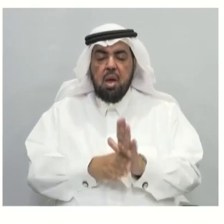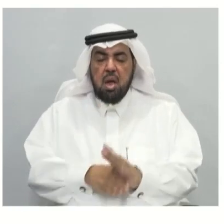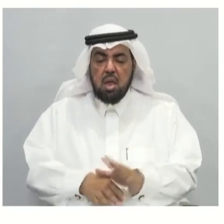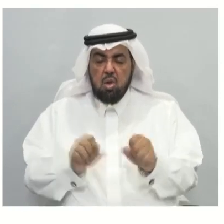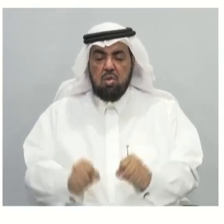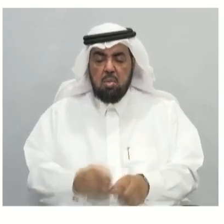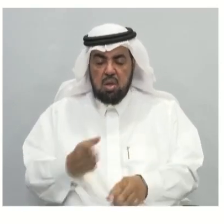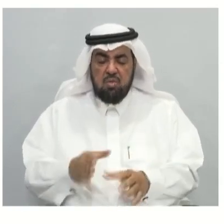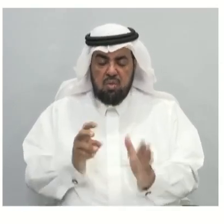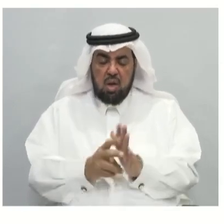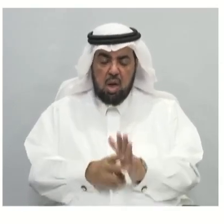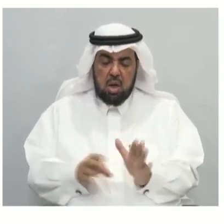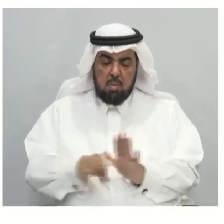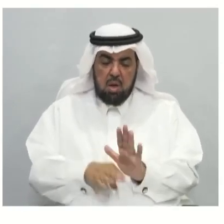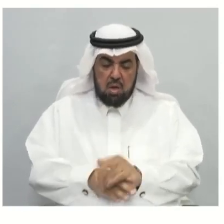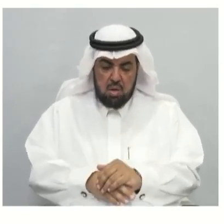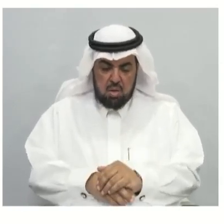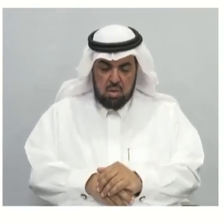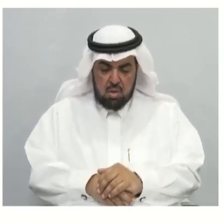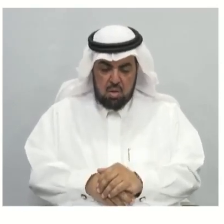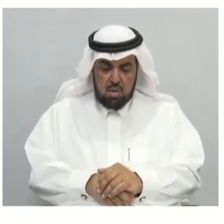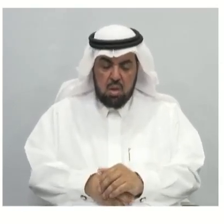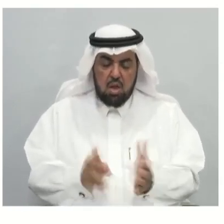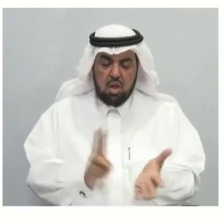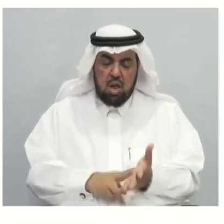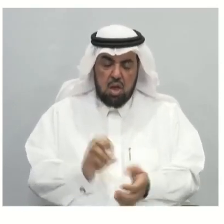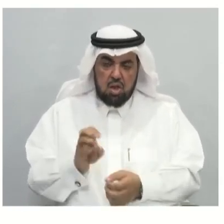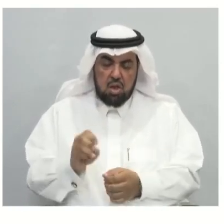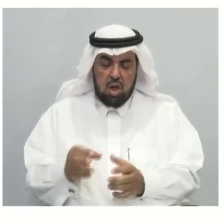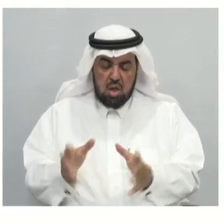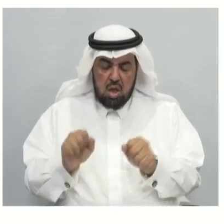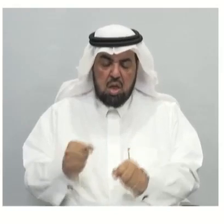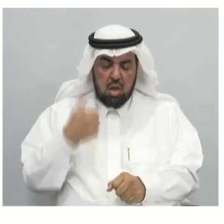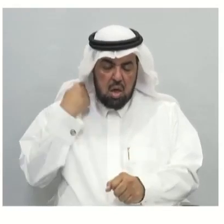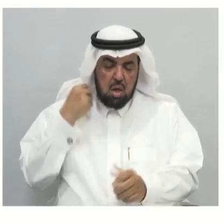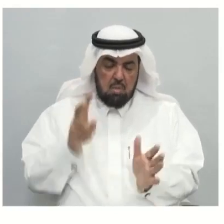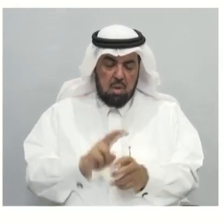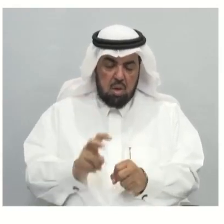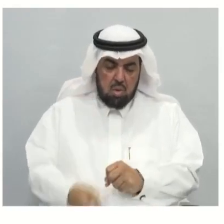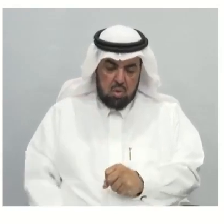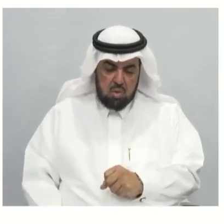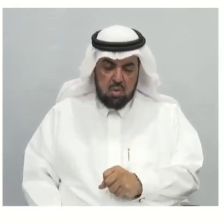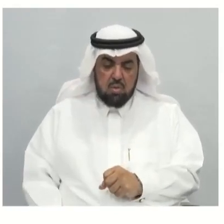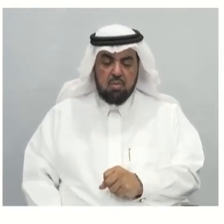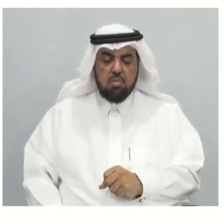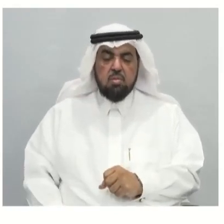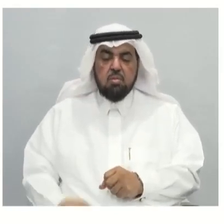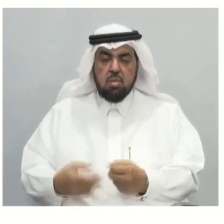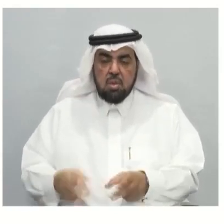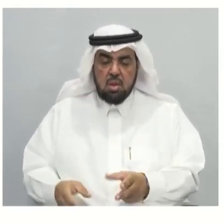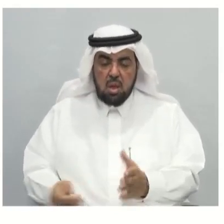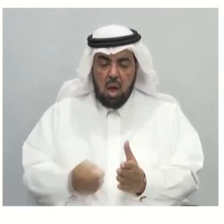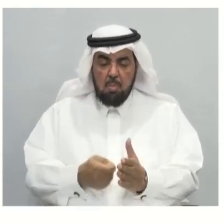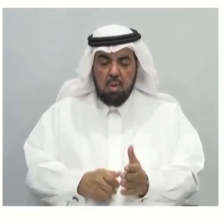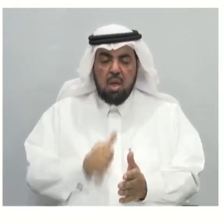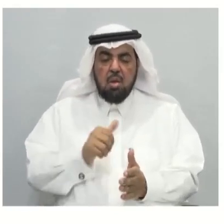مباشره في قاعده بيانات يمكن ارسال اشعارات الاستلام بالبريد الالكتروني ايضا عندما يقوم المستجيب بمل